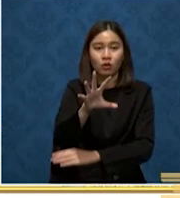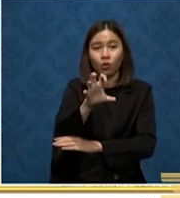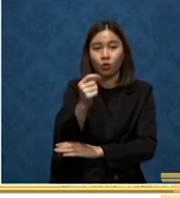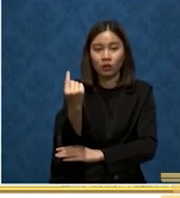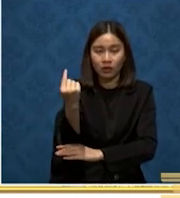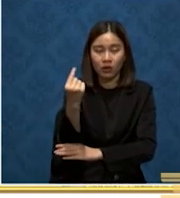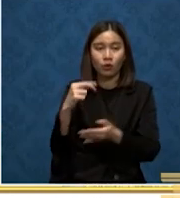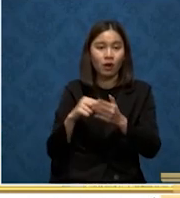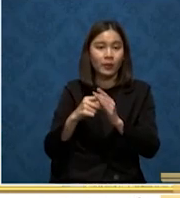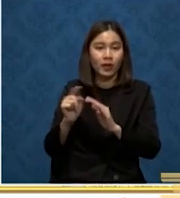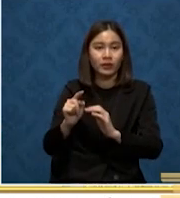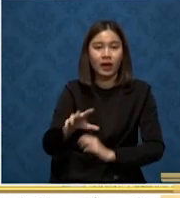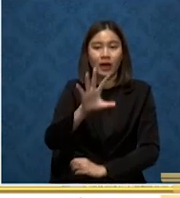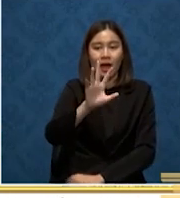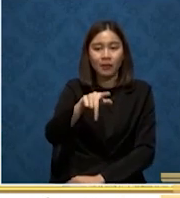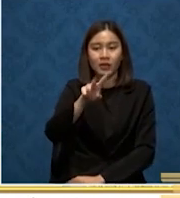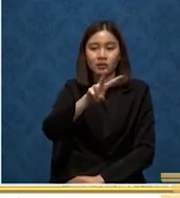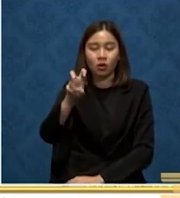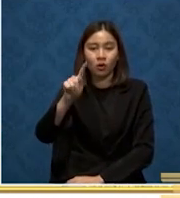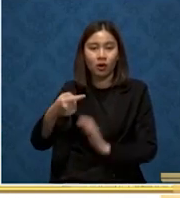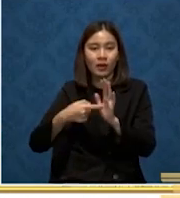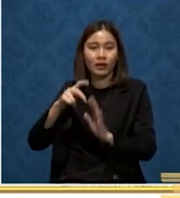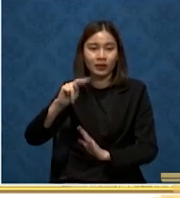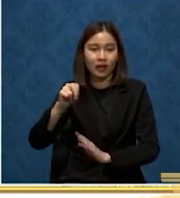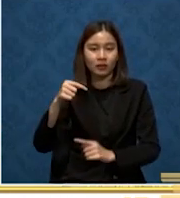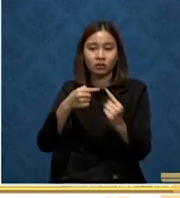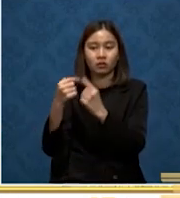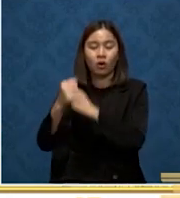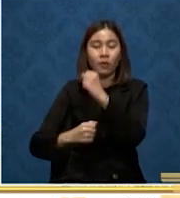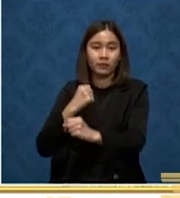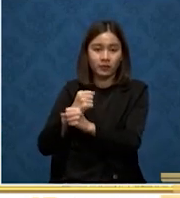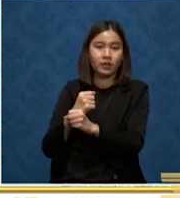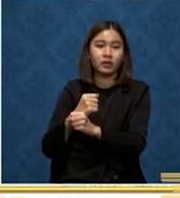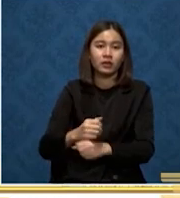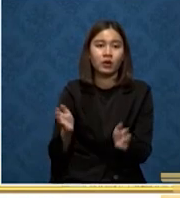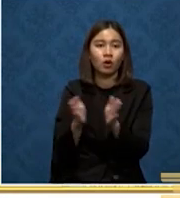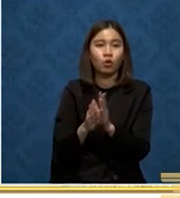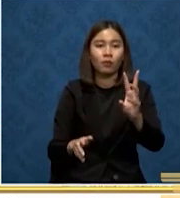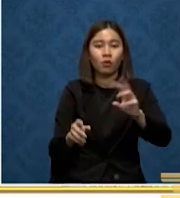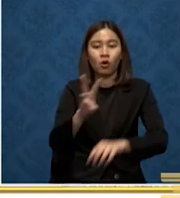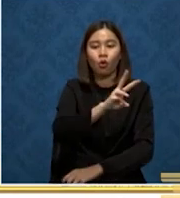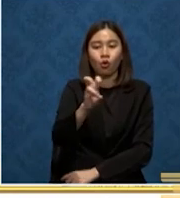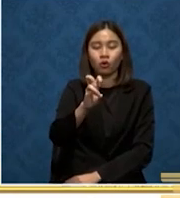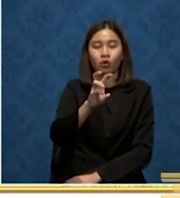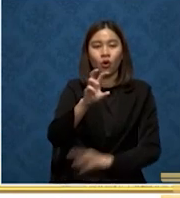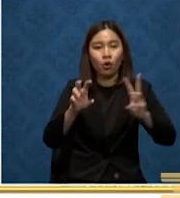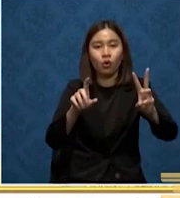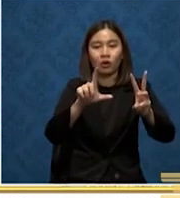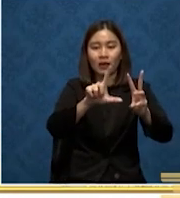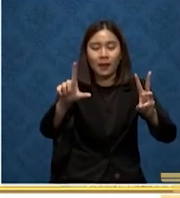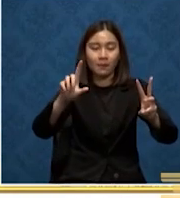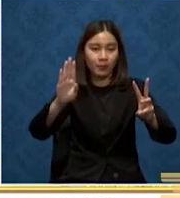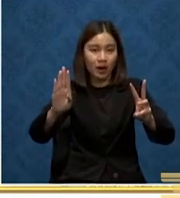ยวก็ประมาณ 5,200 ตันต่ปีนะครับมลค่ารวมประมาณ 6,06 ลานบาทตอปี